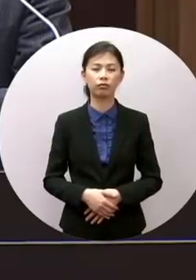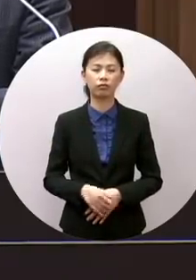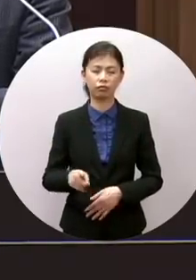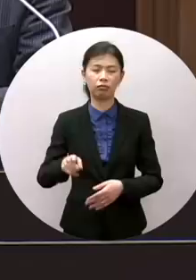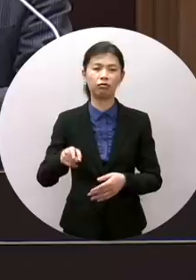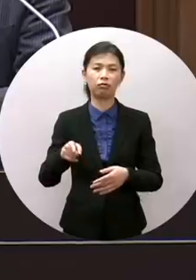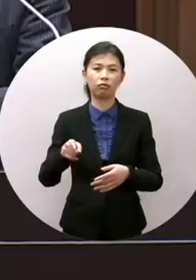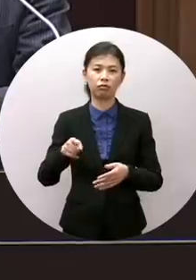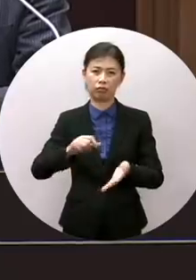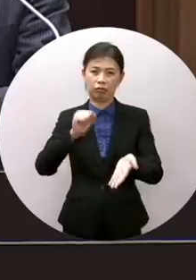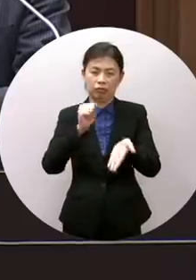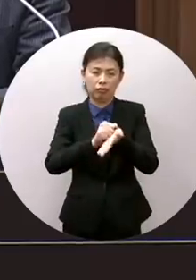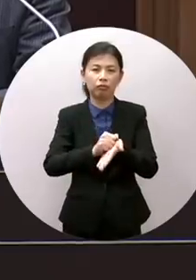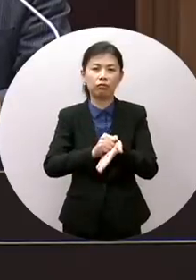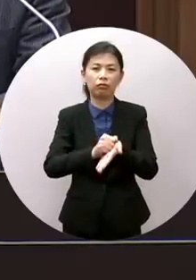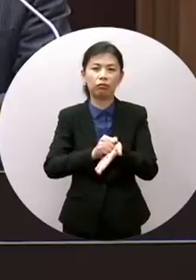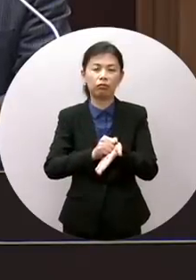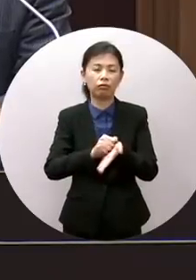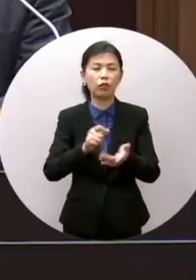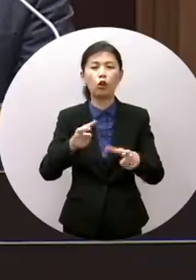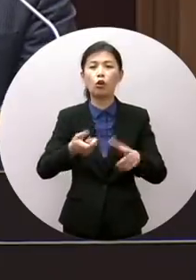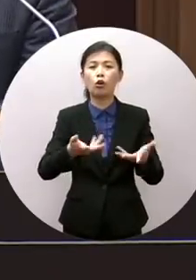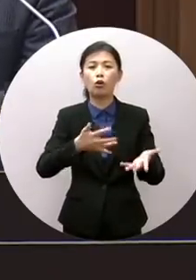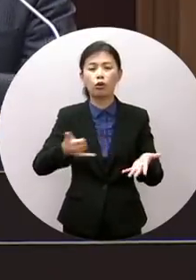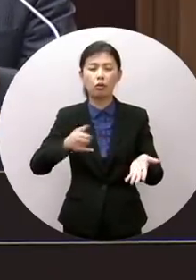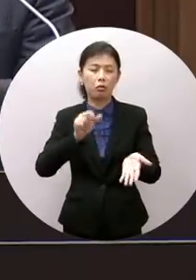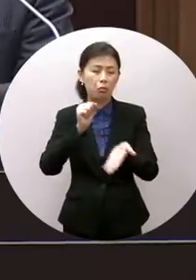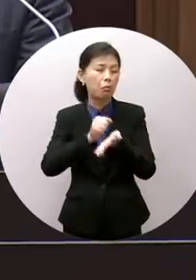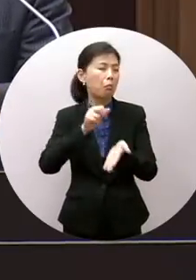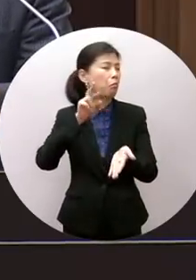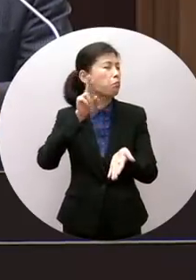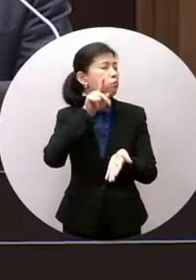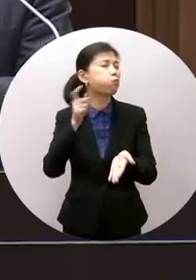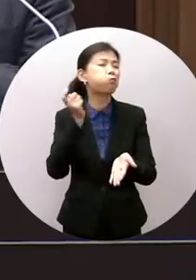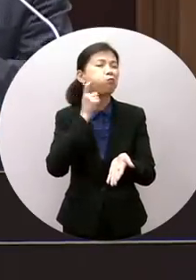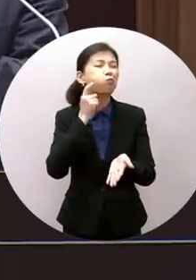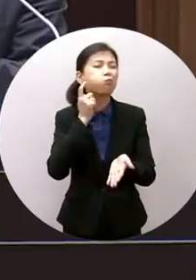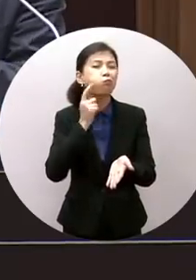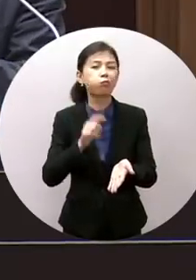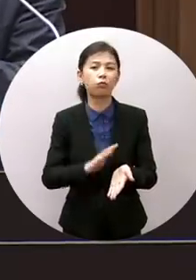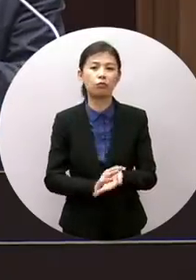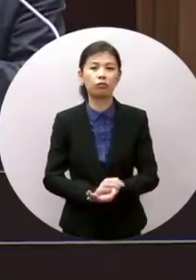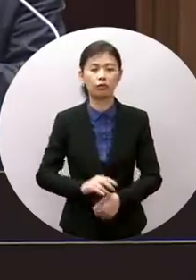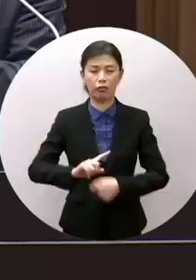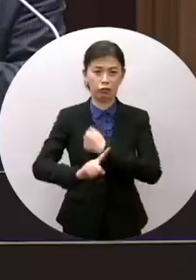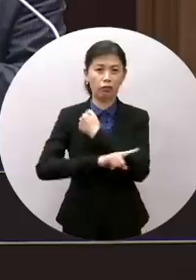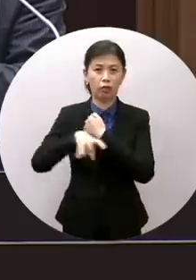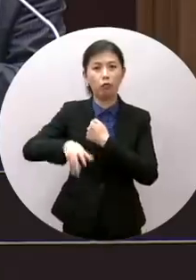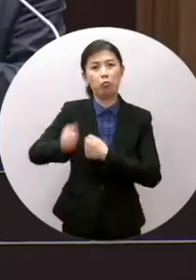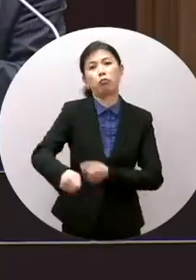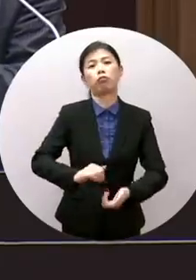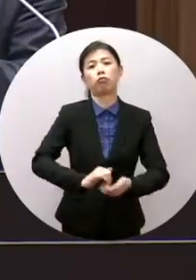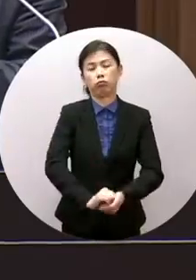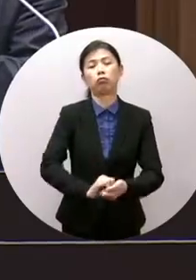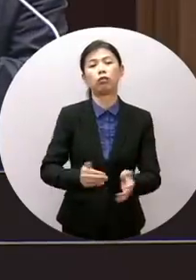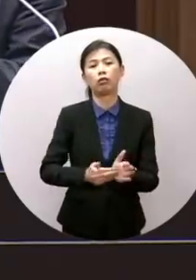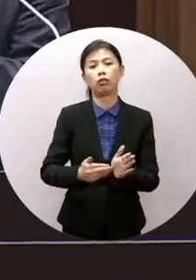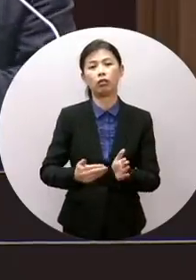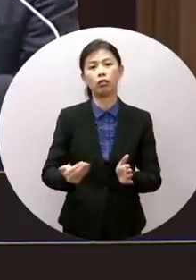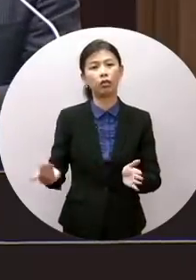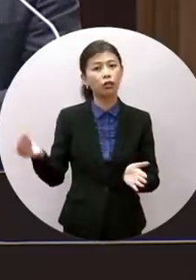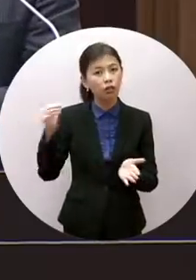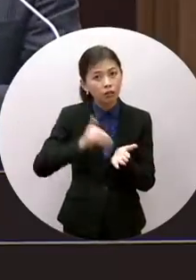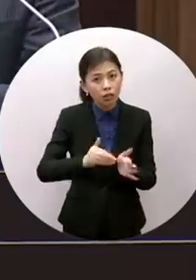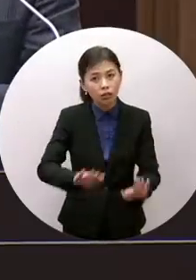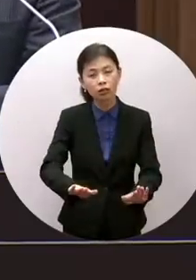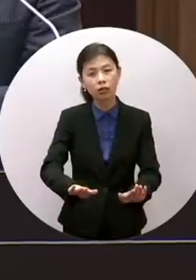的。登载是公务员登载不实这样的事情，已经法院已经确认，但是到现